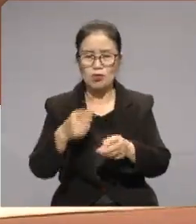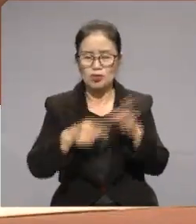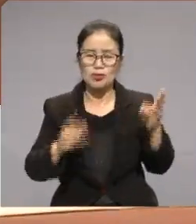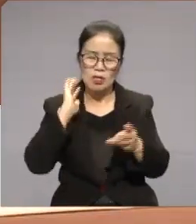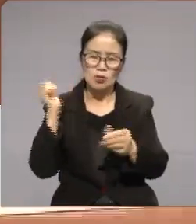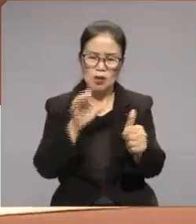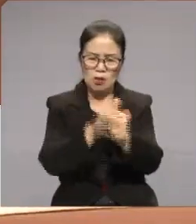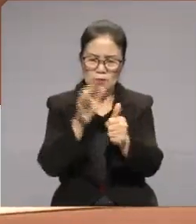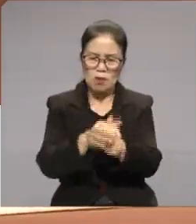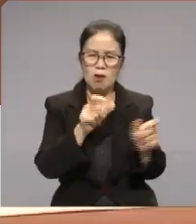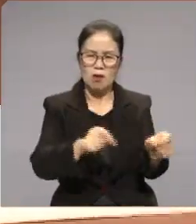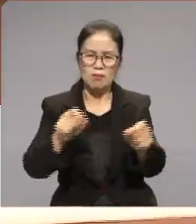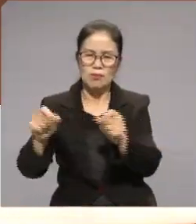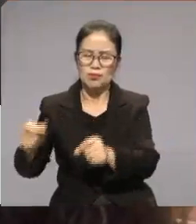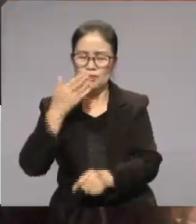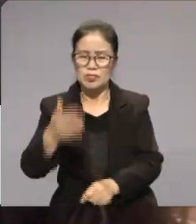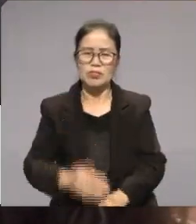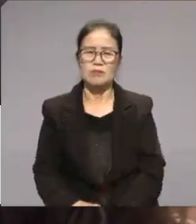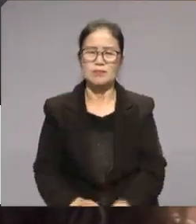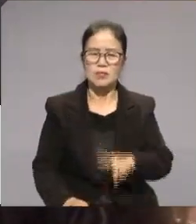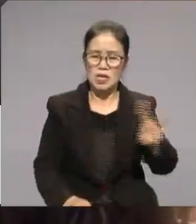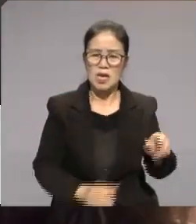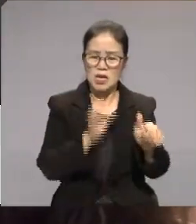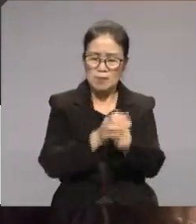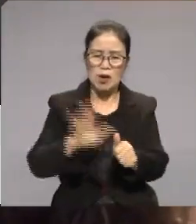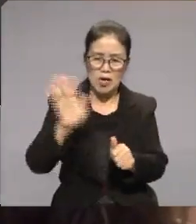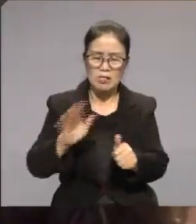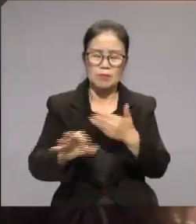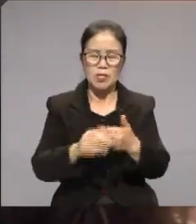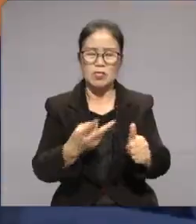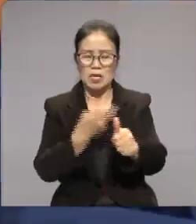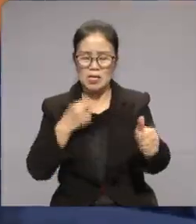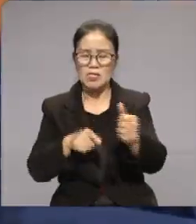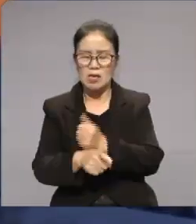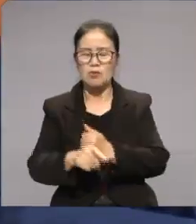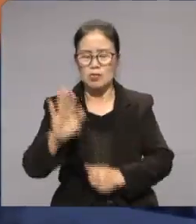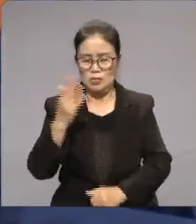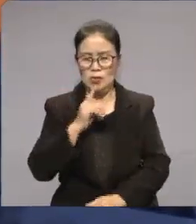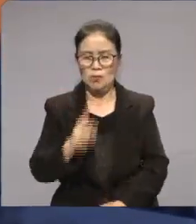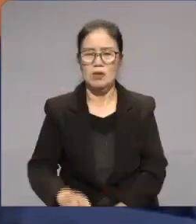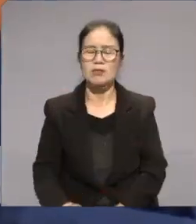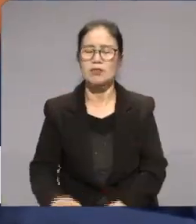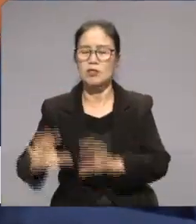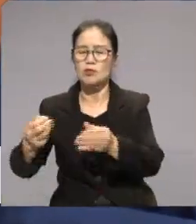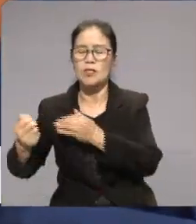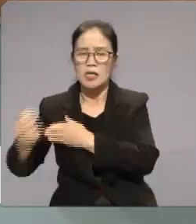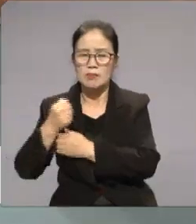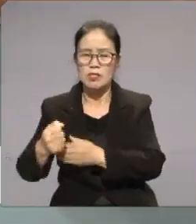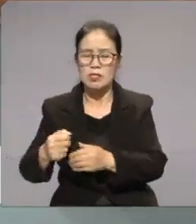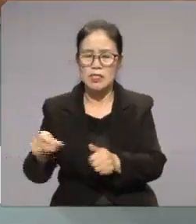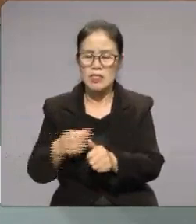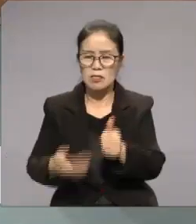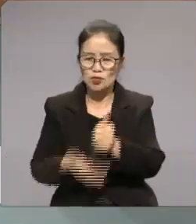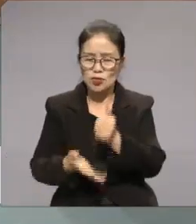임명을 미룰 수도 있습니다. 야당은 임명하지 않으면 탄핵 사유가 될수 있다고 압박하고 있는데 국민의힘은 특검